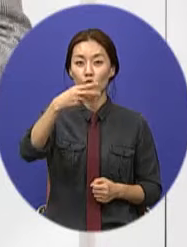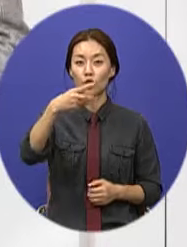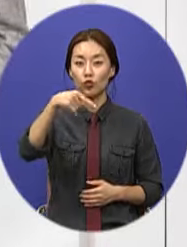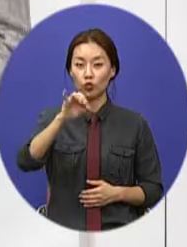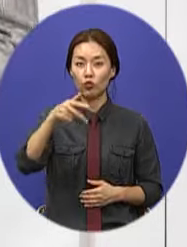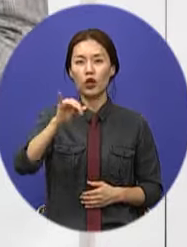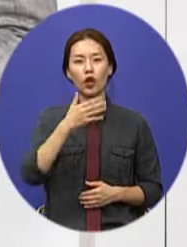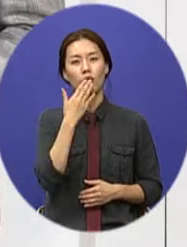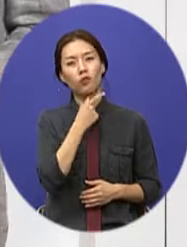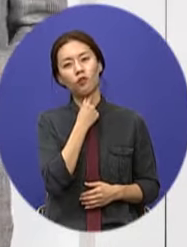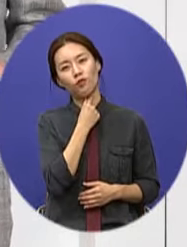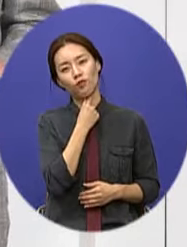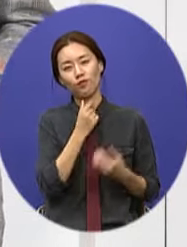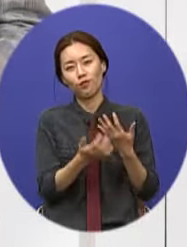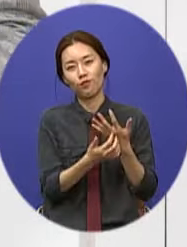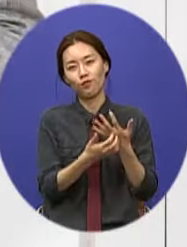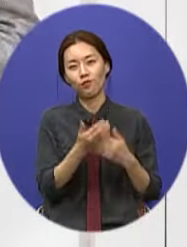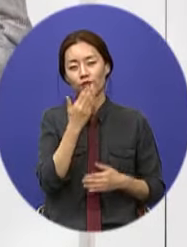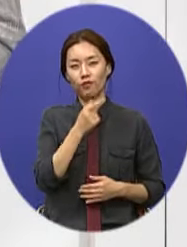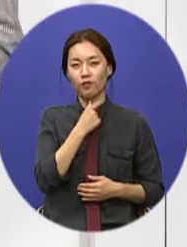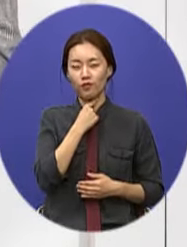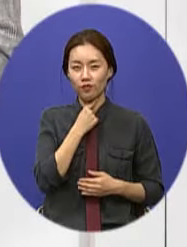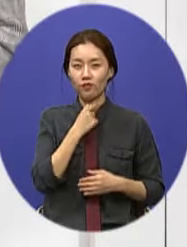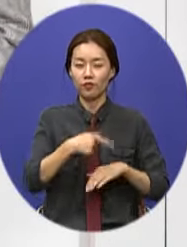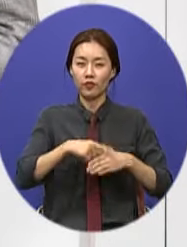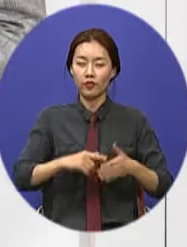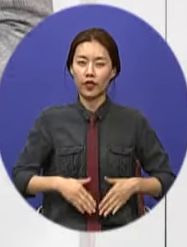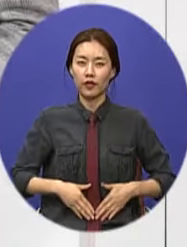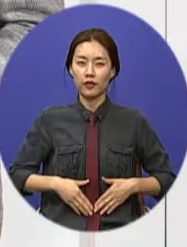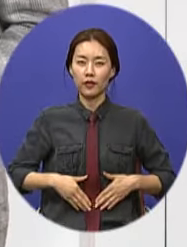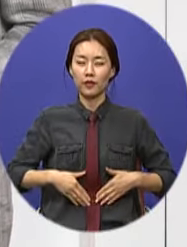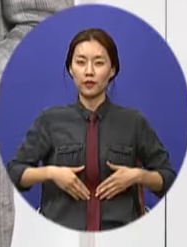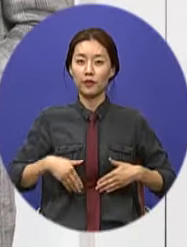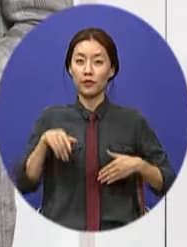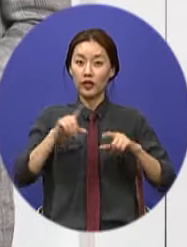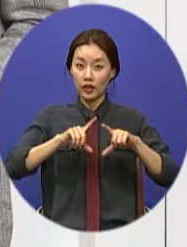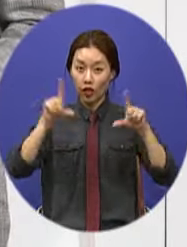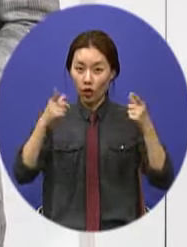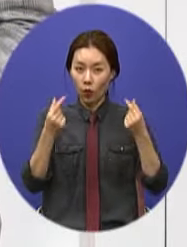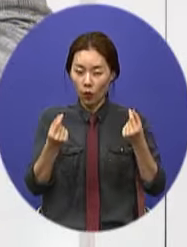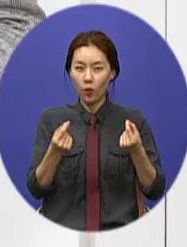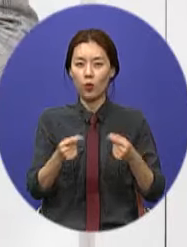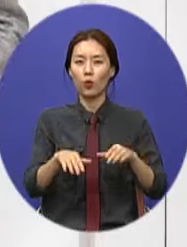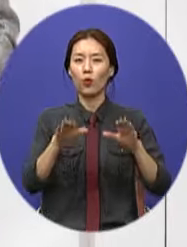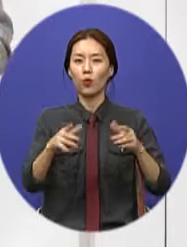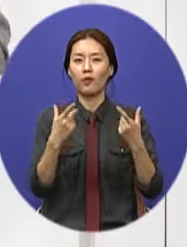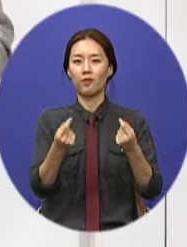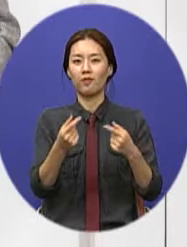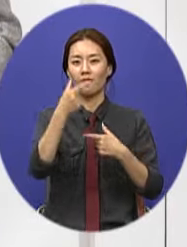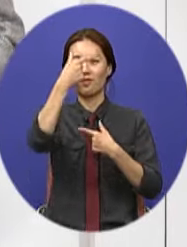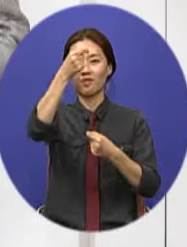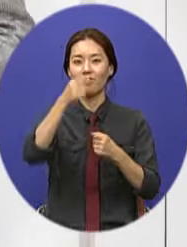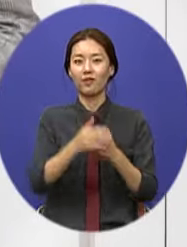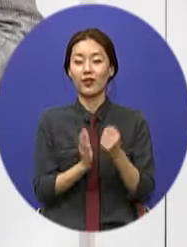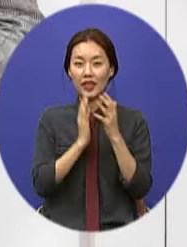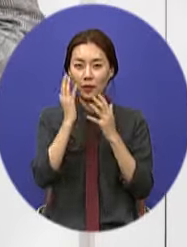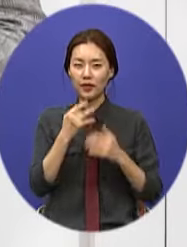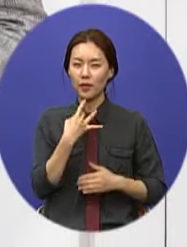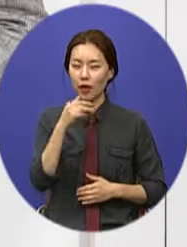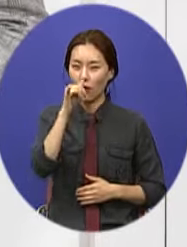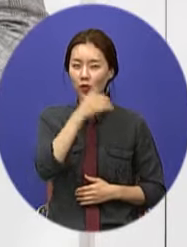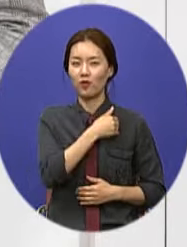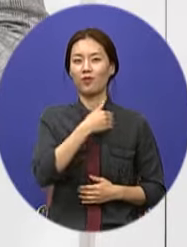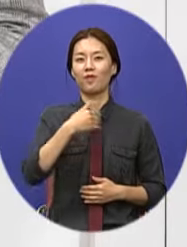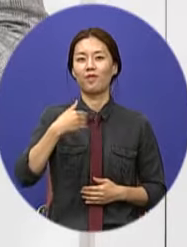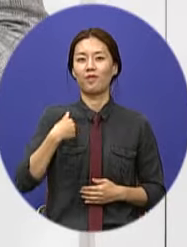공유. 끓여먹고 싶다 그치 진짜. 네, 예, 이런 날 속이 편안해지는 누룽지 이런 날 이제 누룽지 끓여먹고 그러게 싶지. 어휴 맛있죠 예. 김치만 있어도 그냥 그럼.